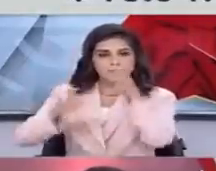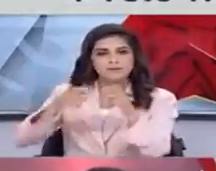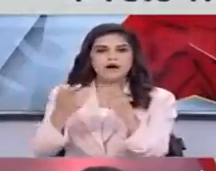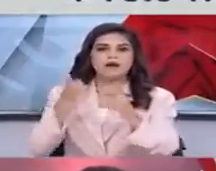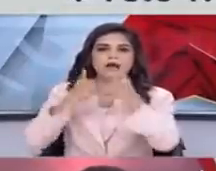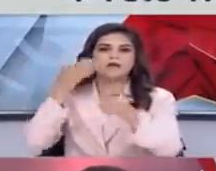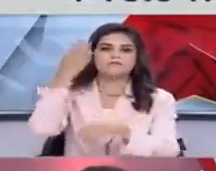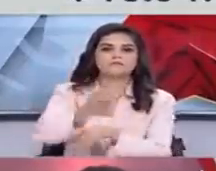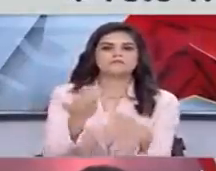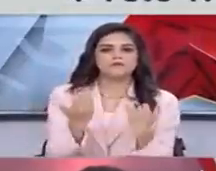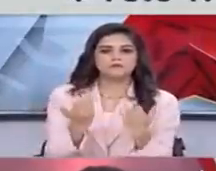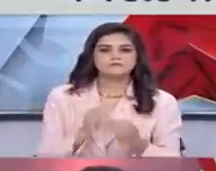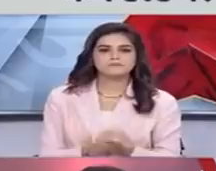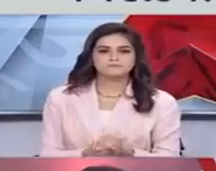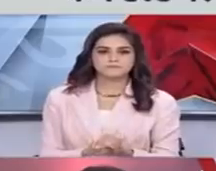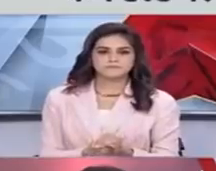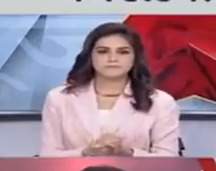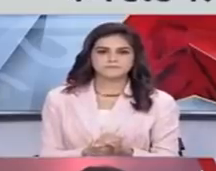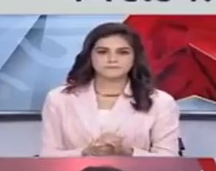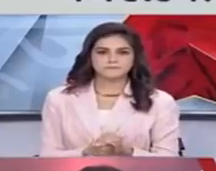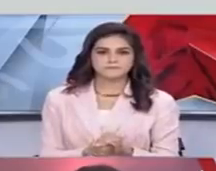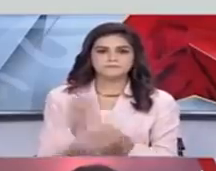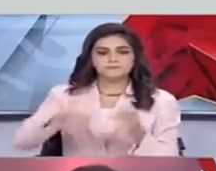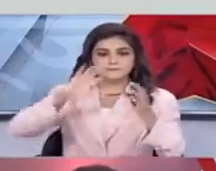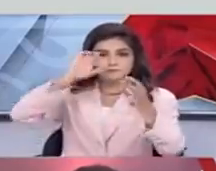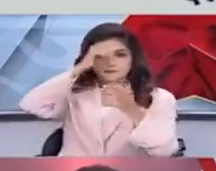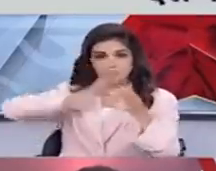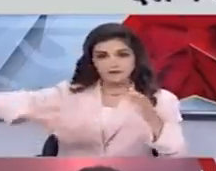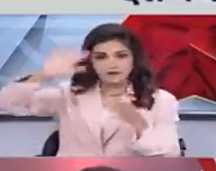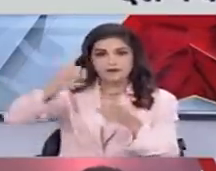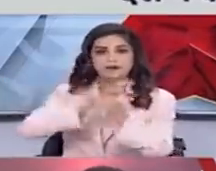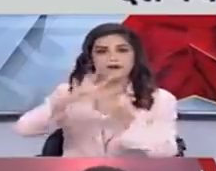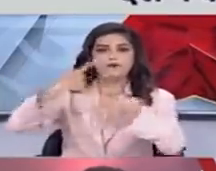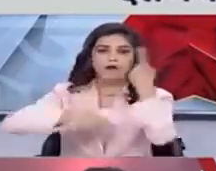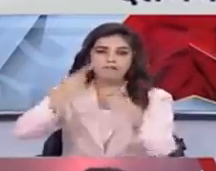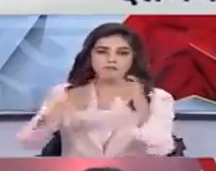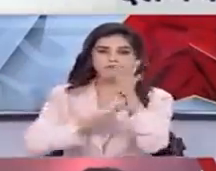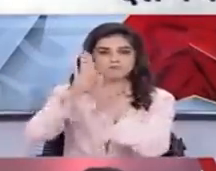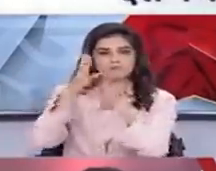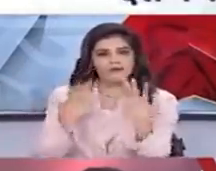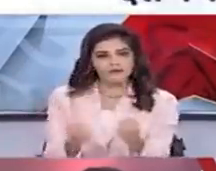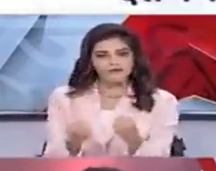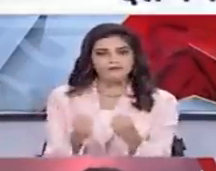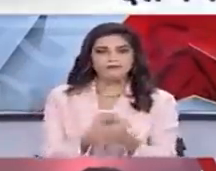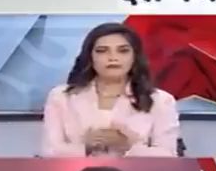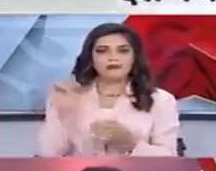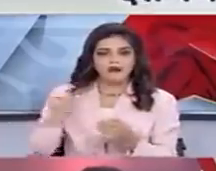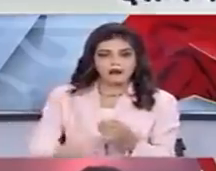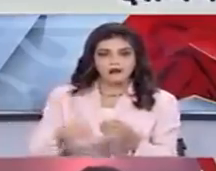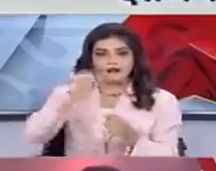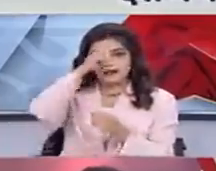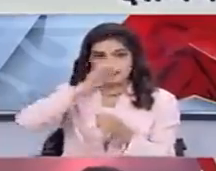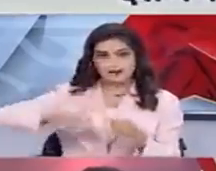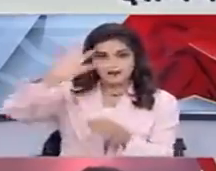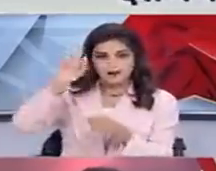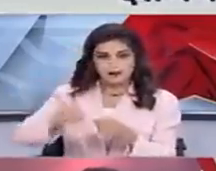कराने पहुंच जाएंगे इस देश पर करोड़ों का खतरा लगातार बढ़ता जा रहा है आज देश